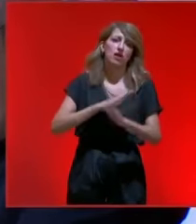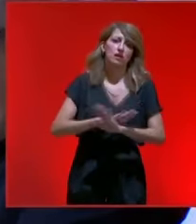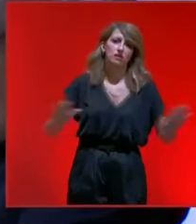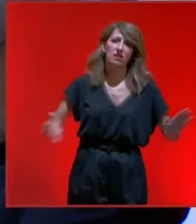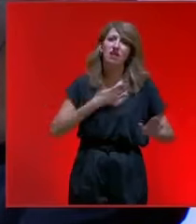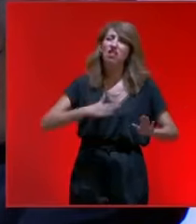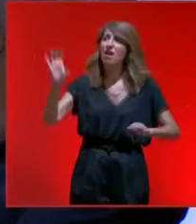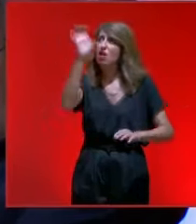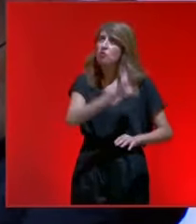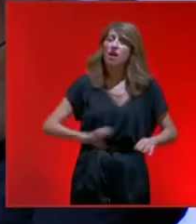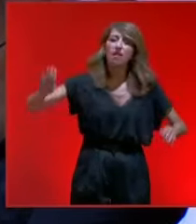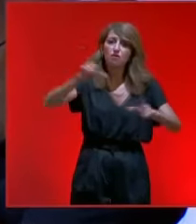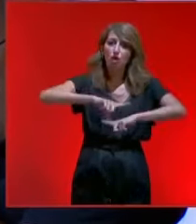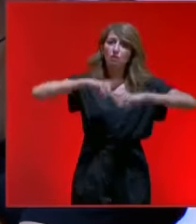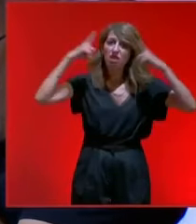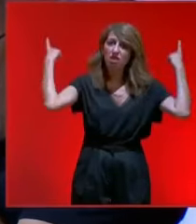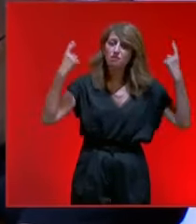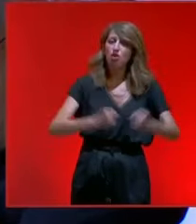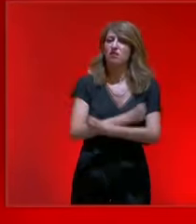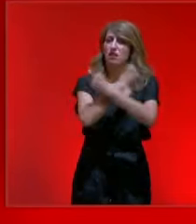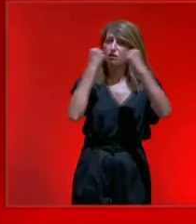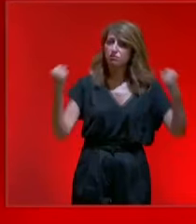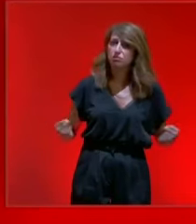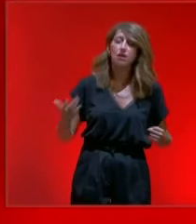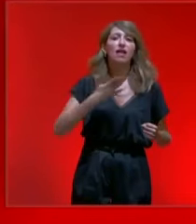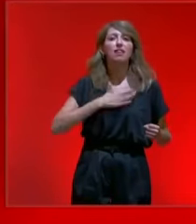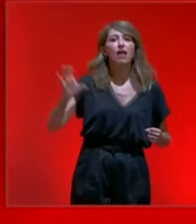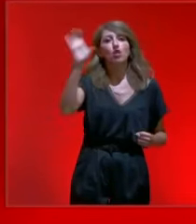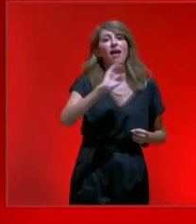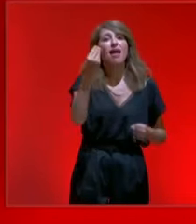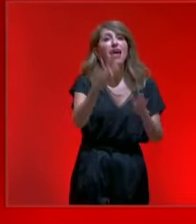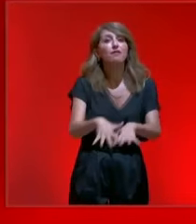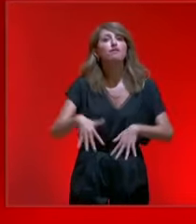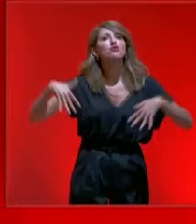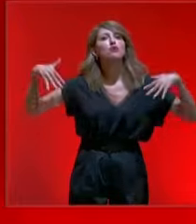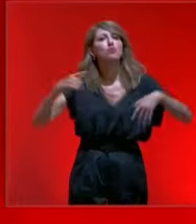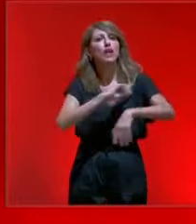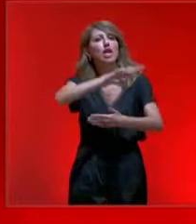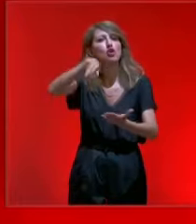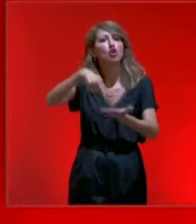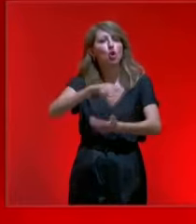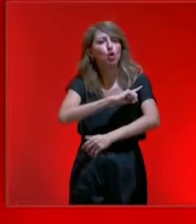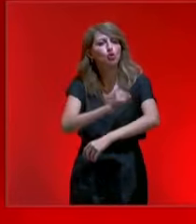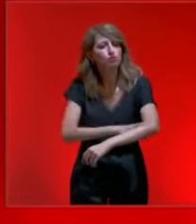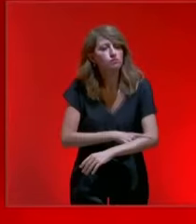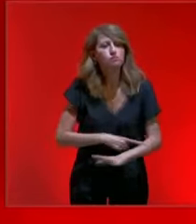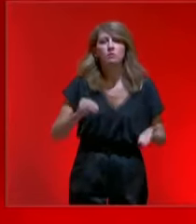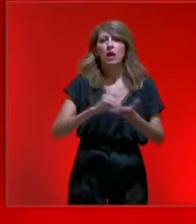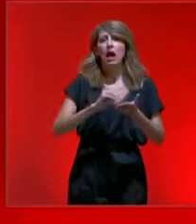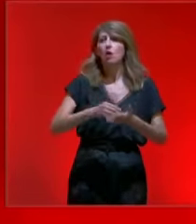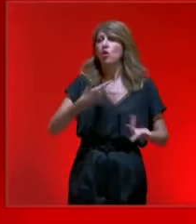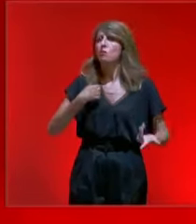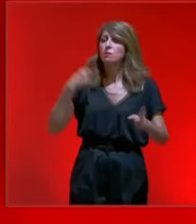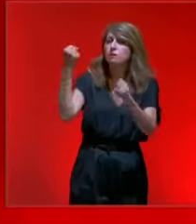Ευρώπη. Για την αύξηση των αρμοδιοτήτων του Ευρωκοινοβουλίου. Για τον κοινό δανεισμό που χρόνια μιλάγαμε και δεν έδιναν